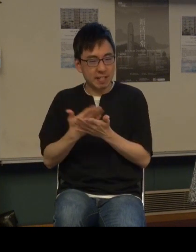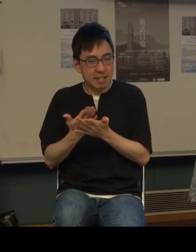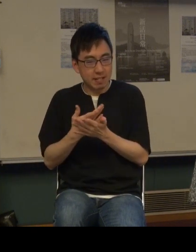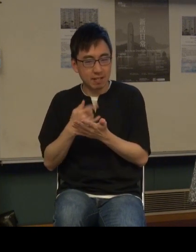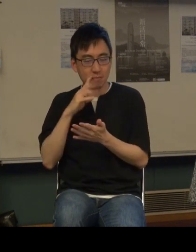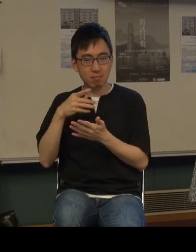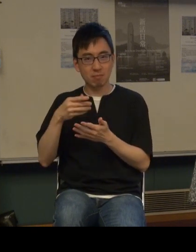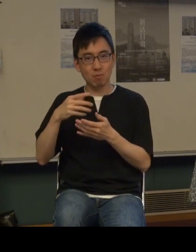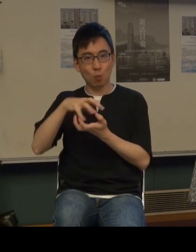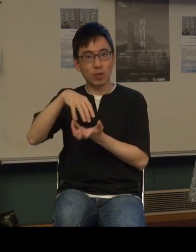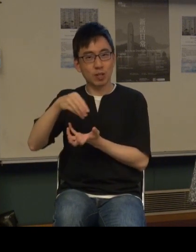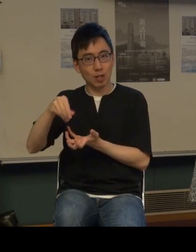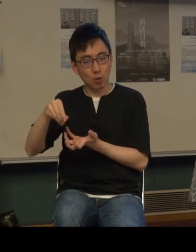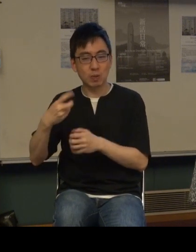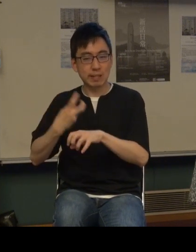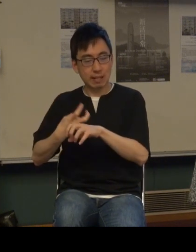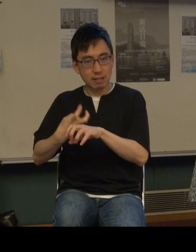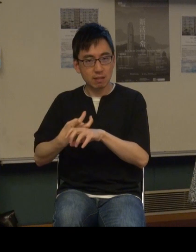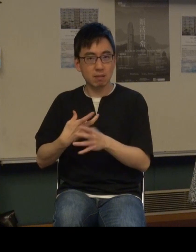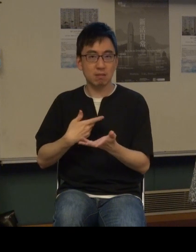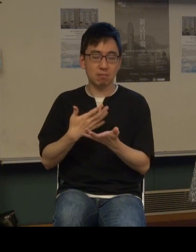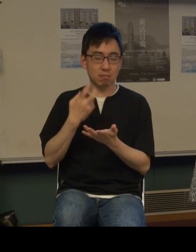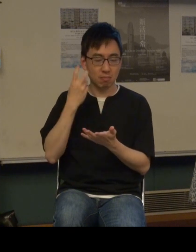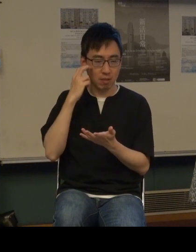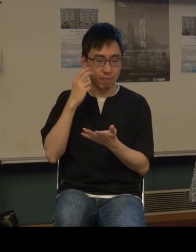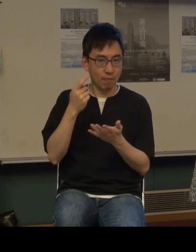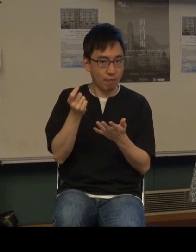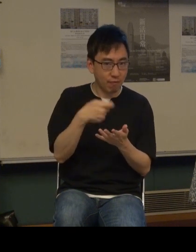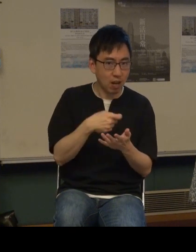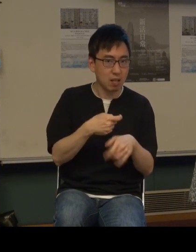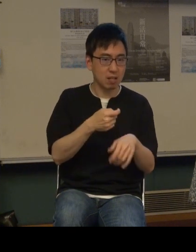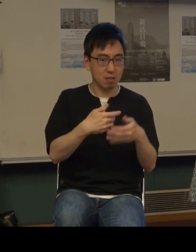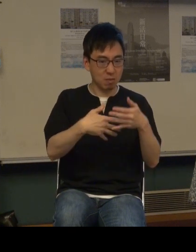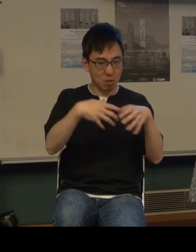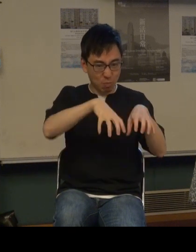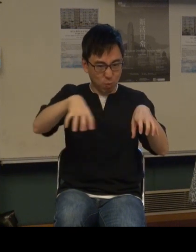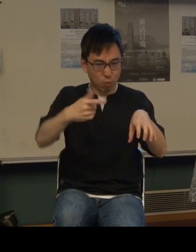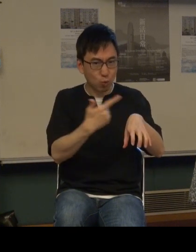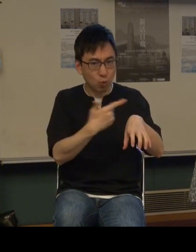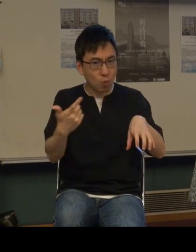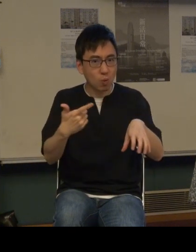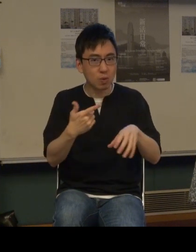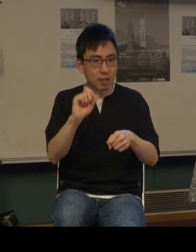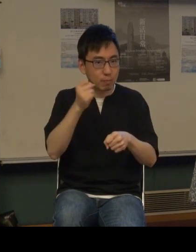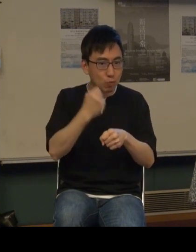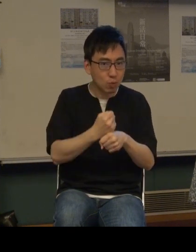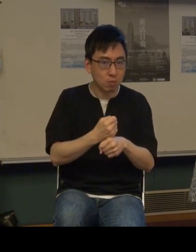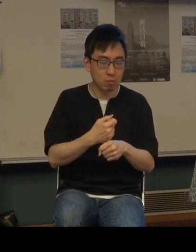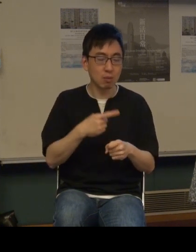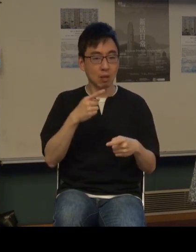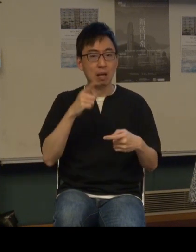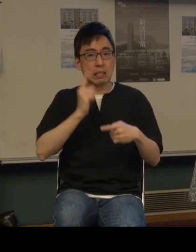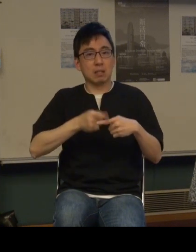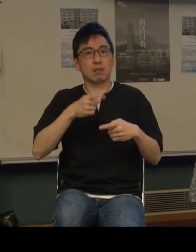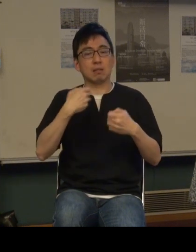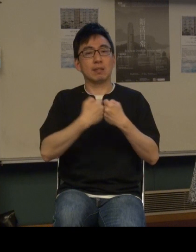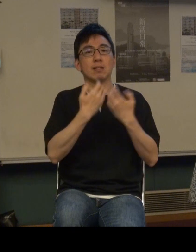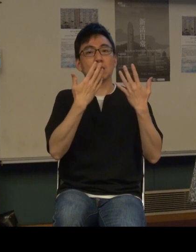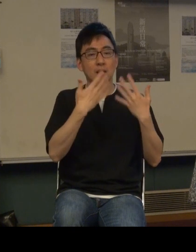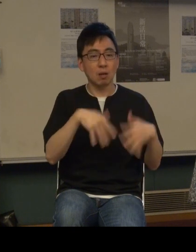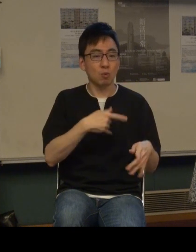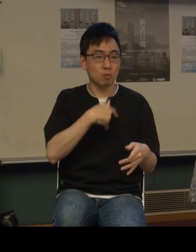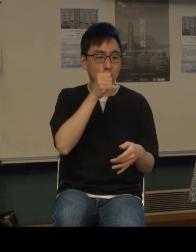大規模、好快捷、靈活咁樣起一啲嘅集合嘅住宅。而佢實際上咧亦都喺戰後咧喺唔同